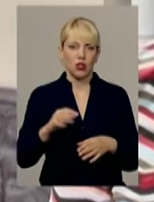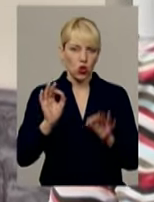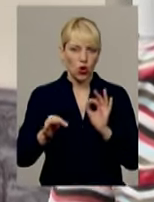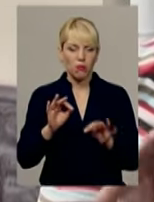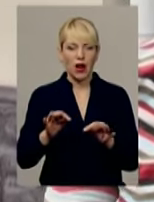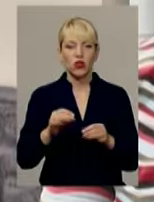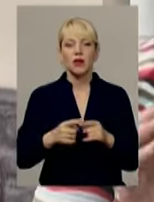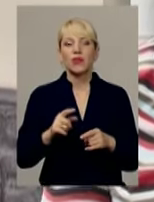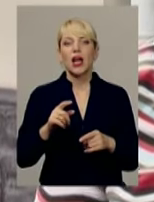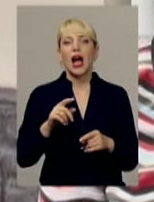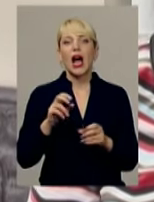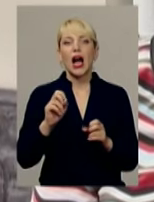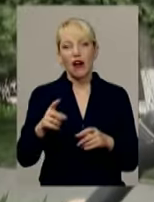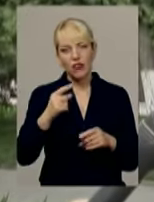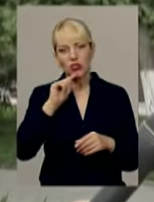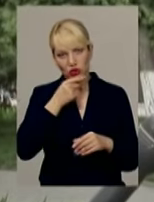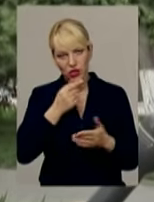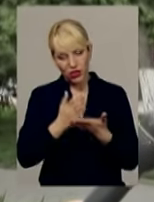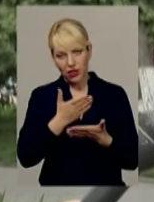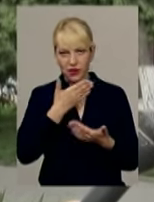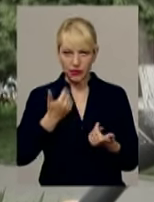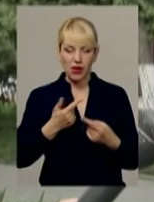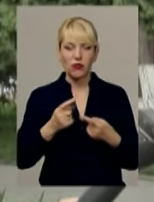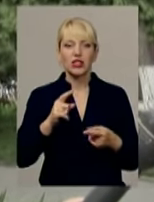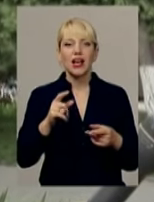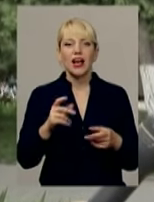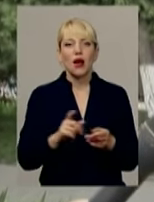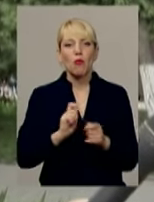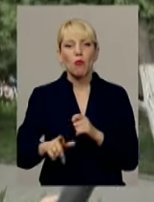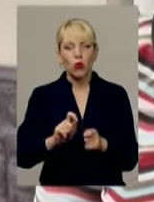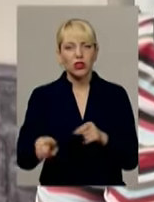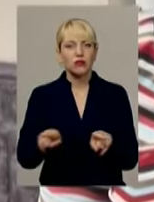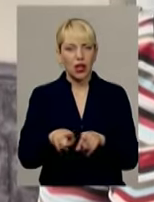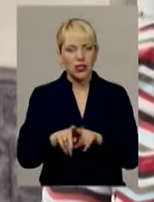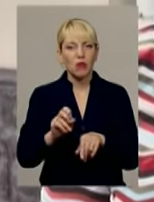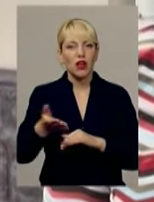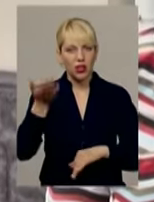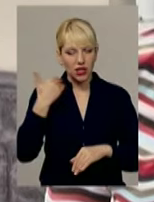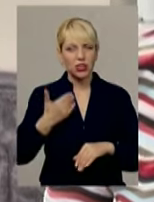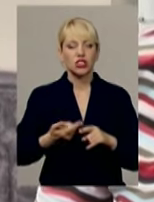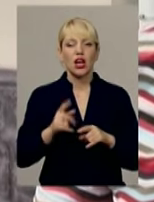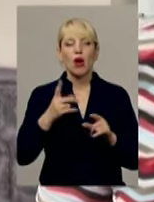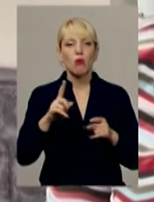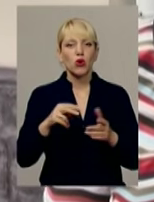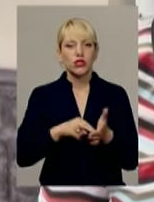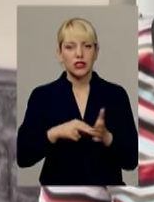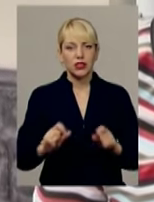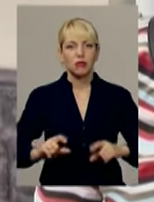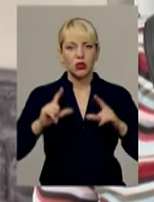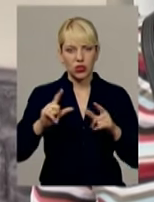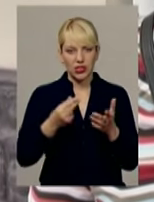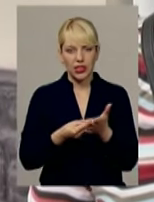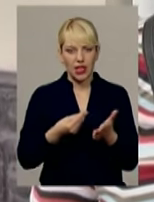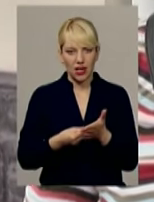за тепло, як платили, так і платимо. Ціни, самі, через те, що зросли тарифи? Підросли тарифи, а так в квартирі дуже